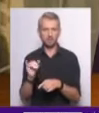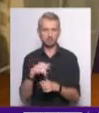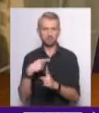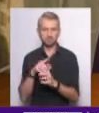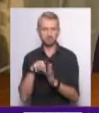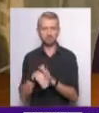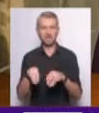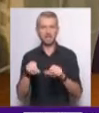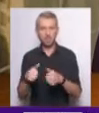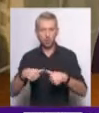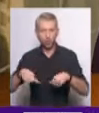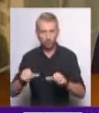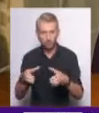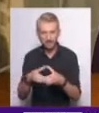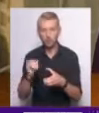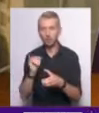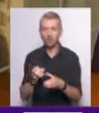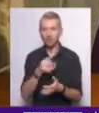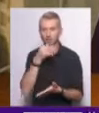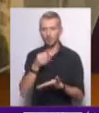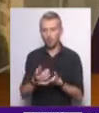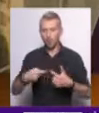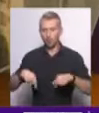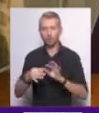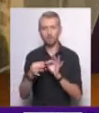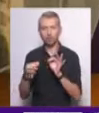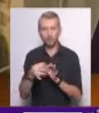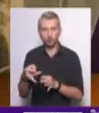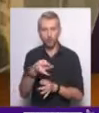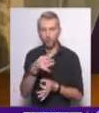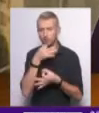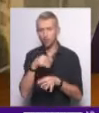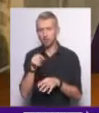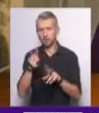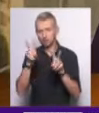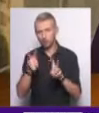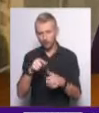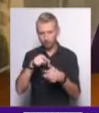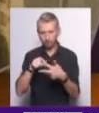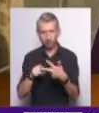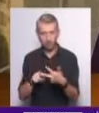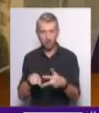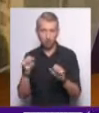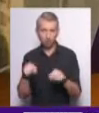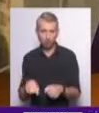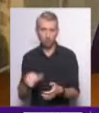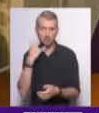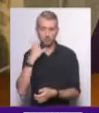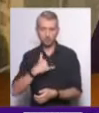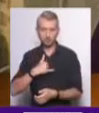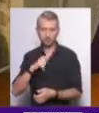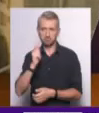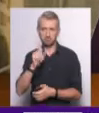опікується округом у Солом'янському районі. Тож, будь ласка, на будь-яку з цих тем ви можете долучатися і ставити нам питання у прямому